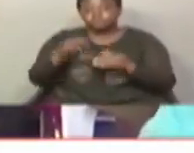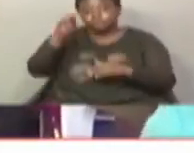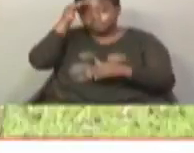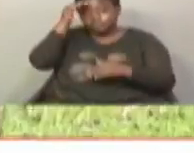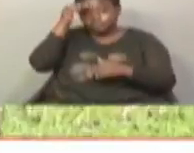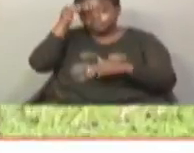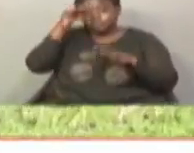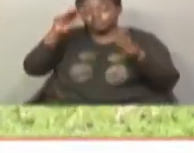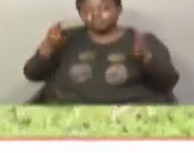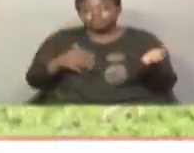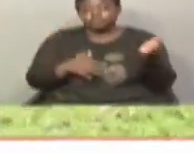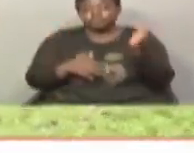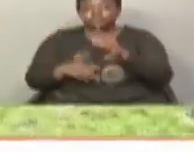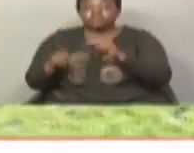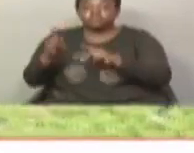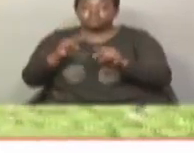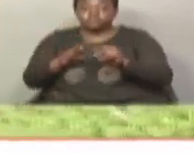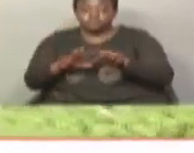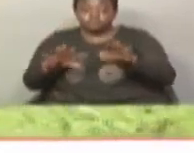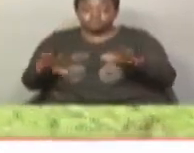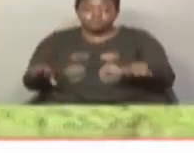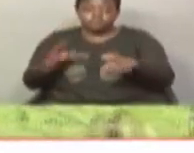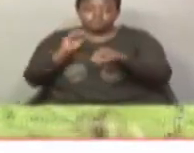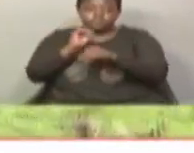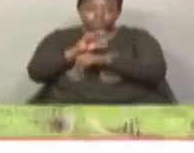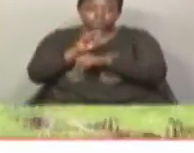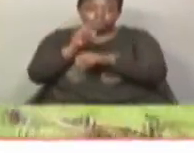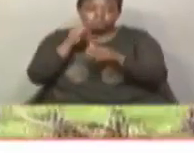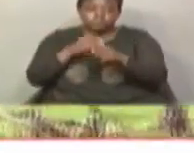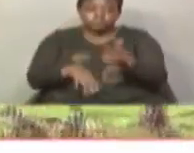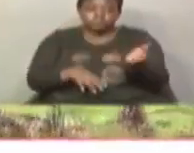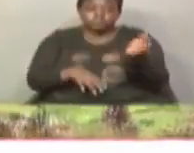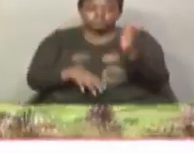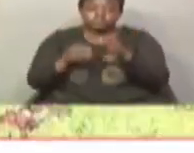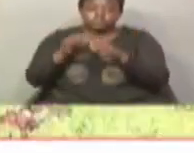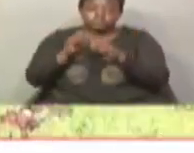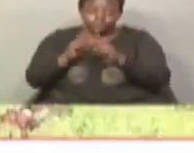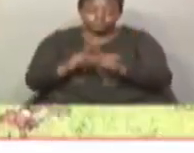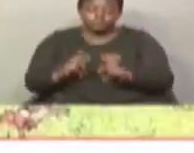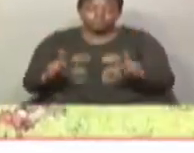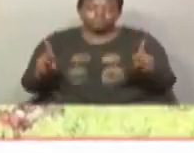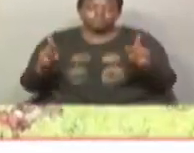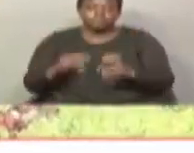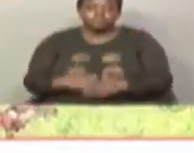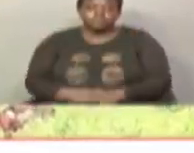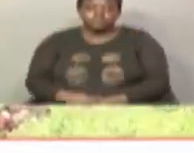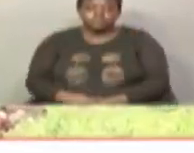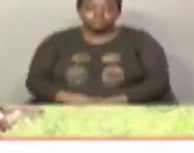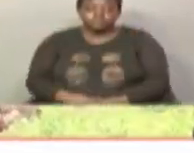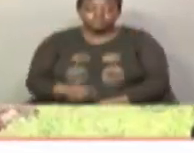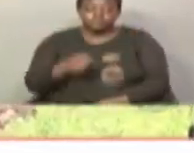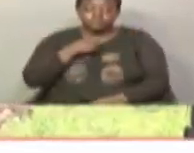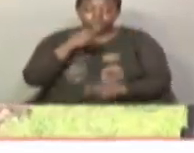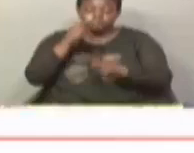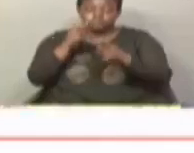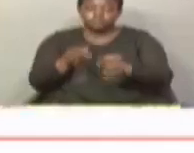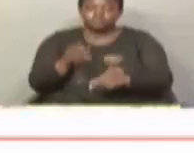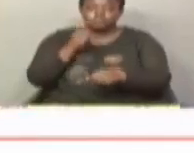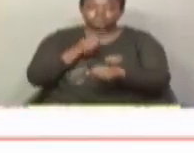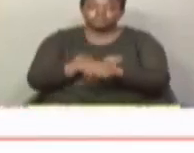abantu kubibanja biyawe nga pukumi zanga bagenda okudisiwa imu mirembe subira mbanga jemba dewa